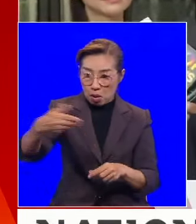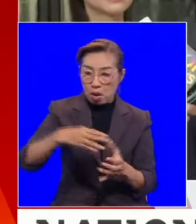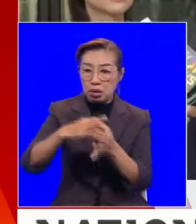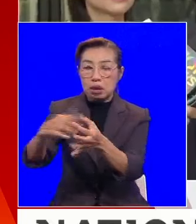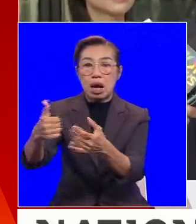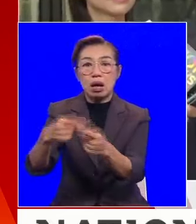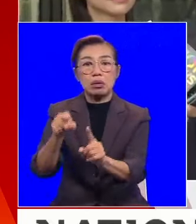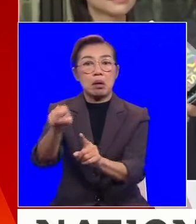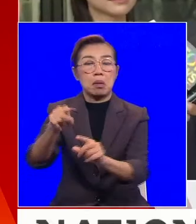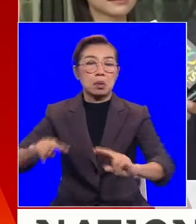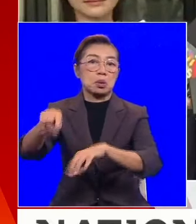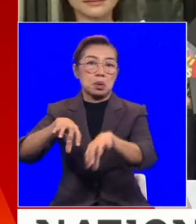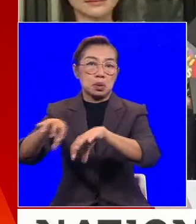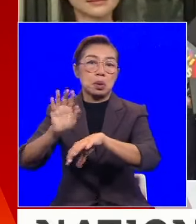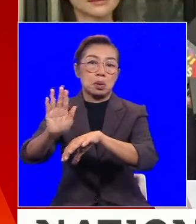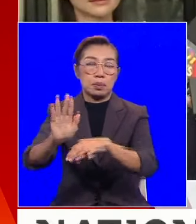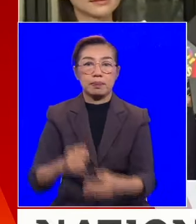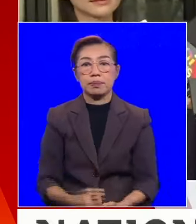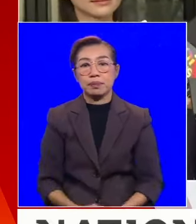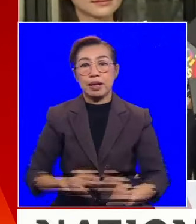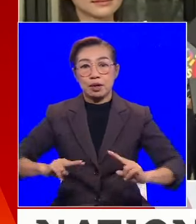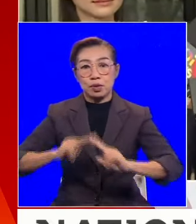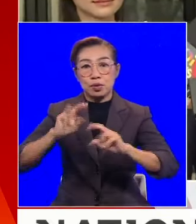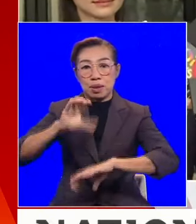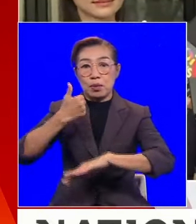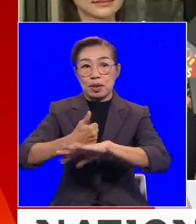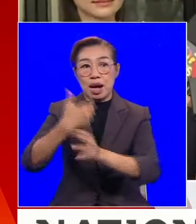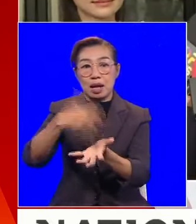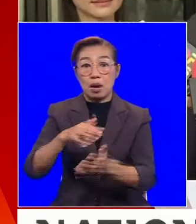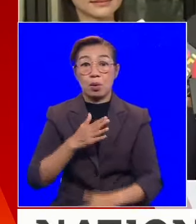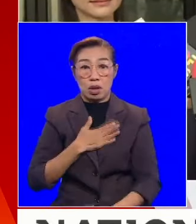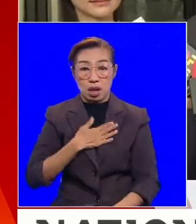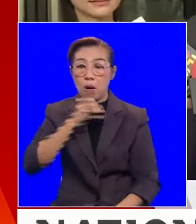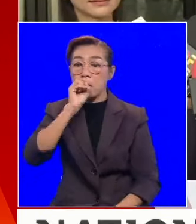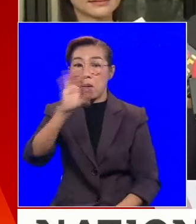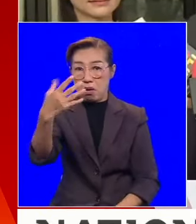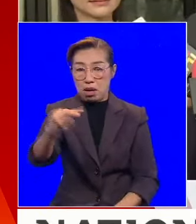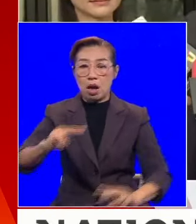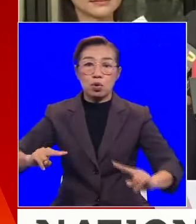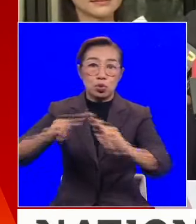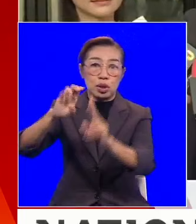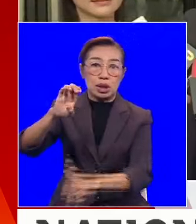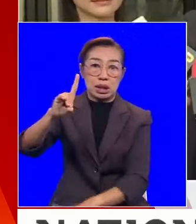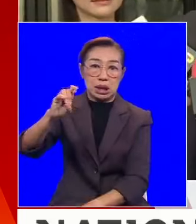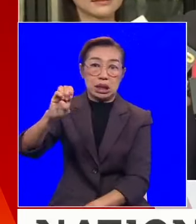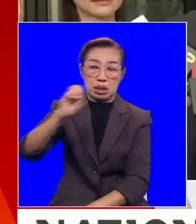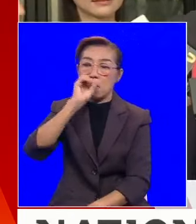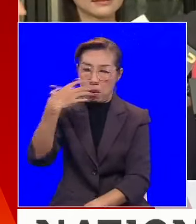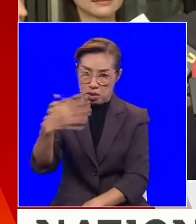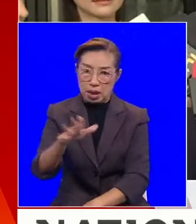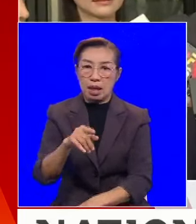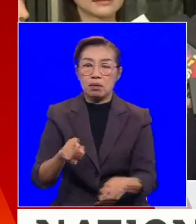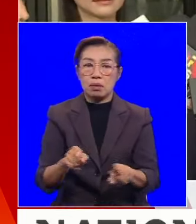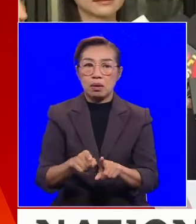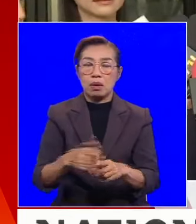วฟังท่านรัฐมนตรีมหาดไทย เราก็ประสานกับทางกระทรวง DE อยู่นะครับแล้วก็